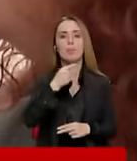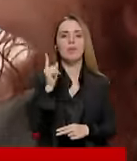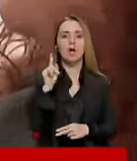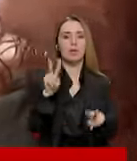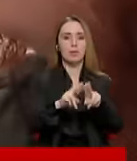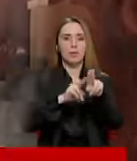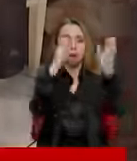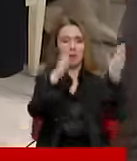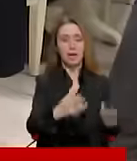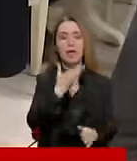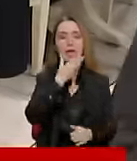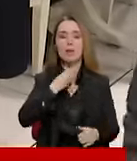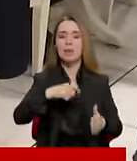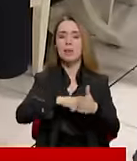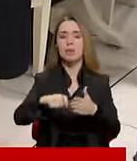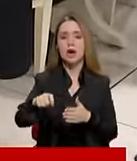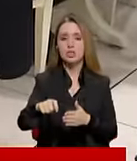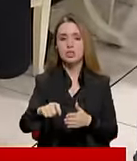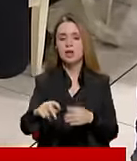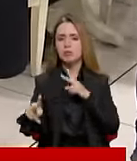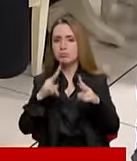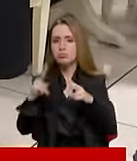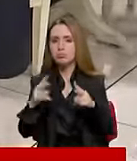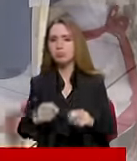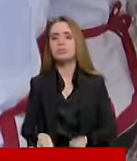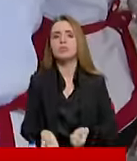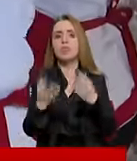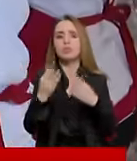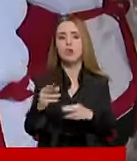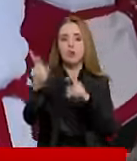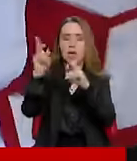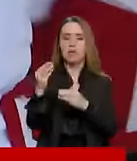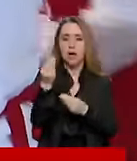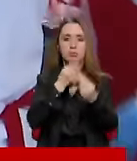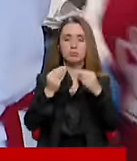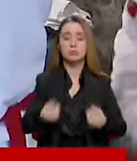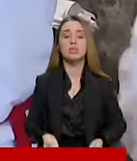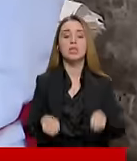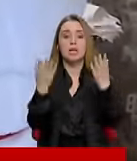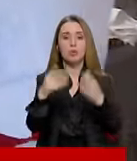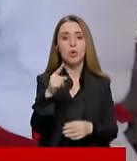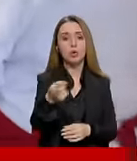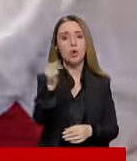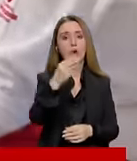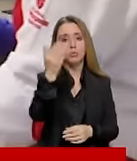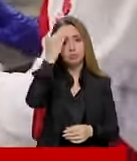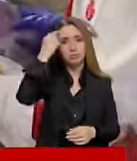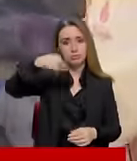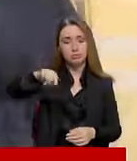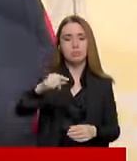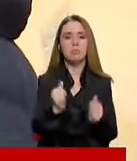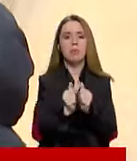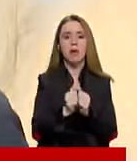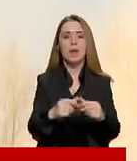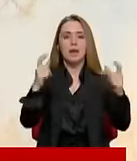Mehmet Kaya emekli maaşı ne restorana ne de evde iftar sofrası kurmaya yetiyor o da diğer dar gelirliler